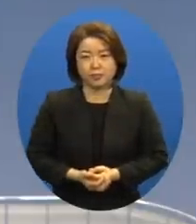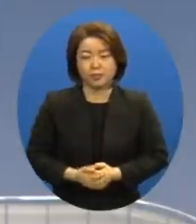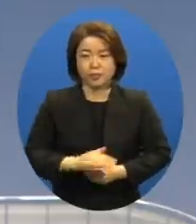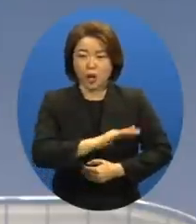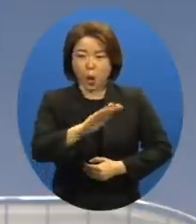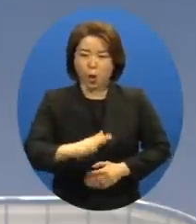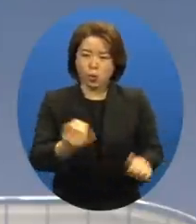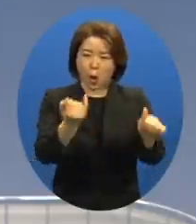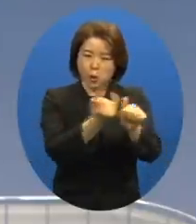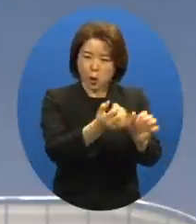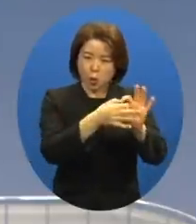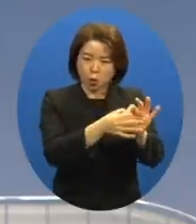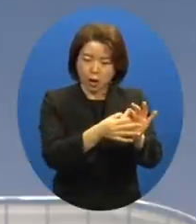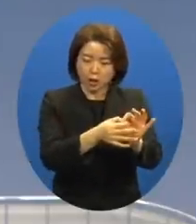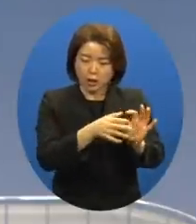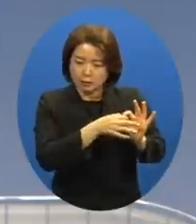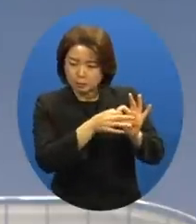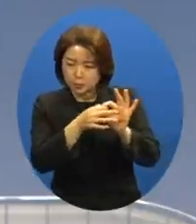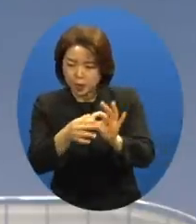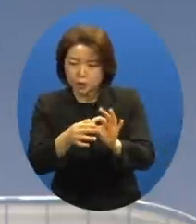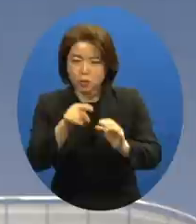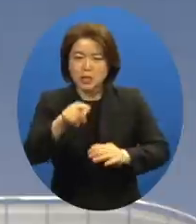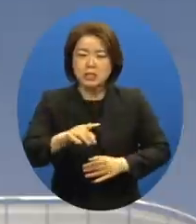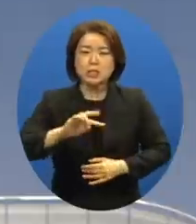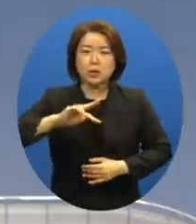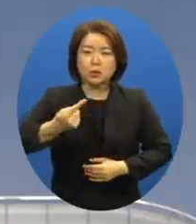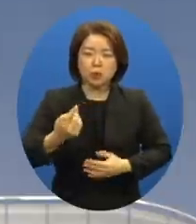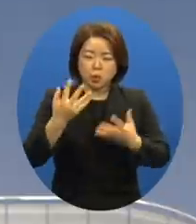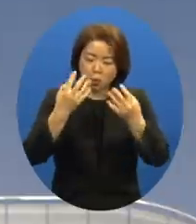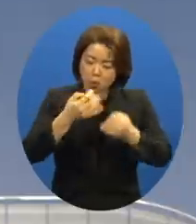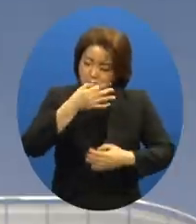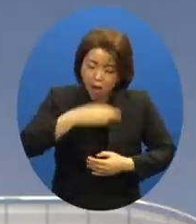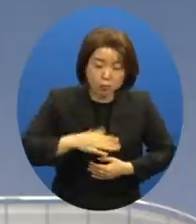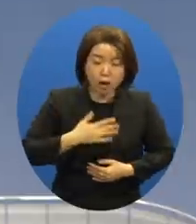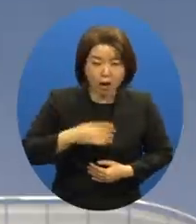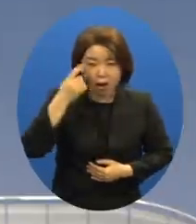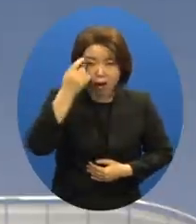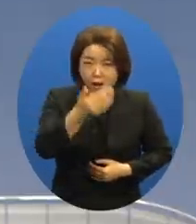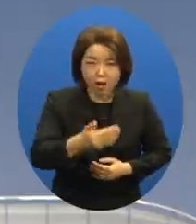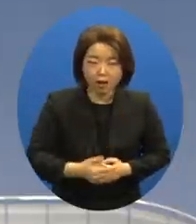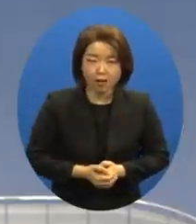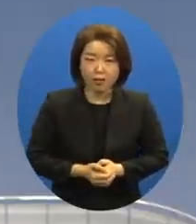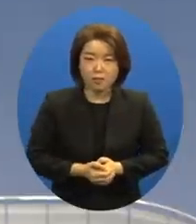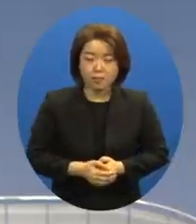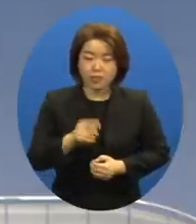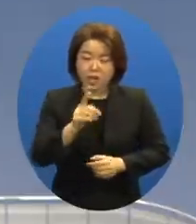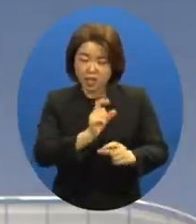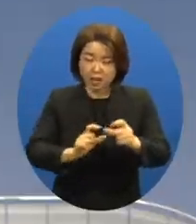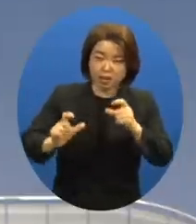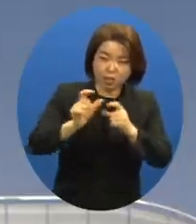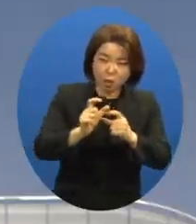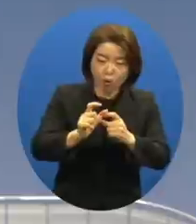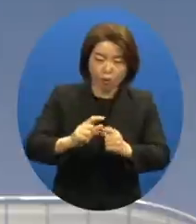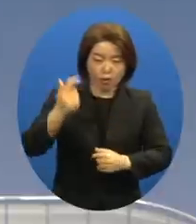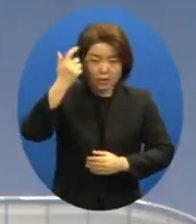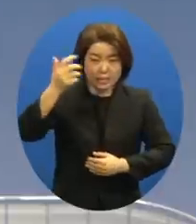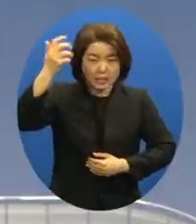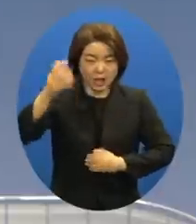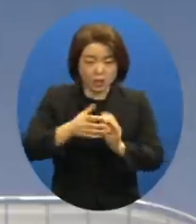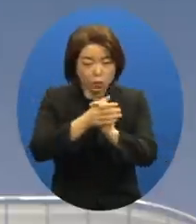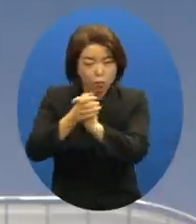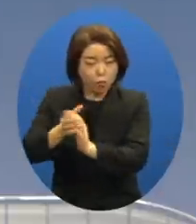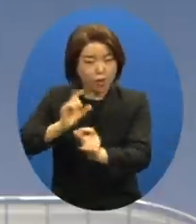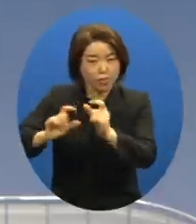우리가 결혼 관계를 유지하고 있는 것만도 얼마나 힘든 줄 아세요 여기에 영적인 우정을 다